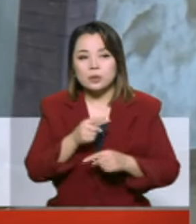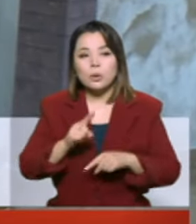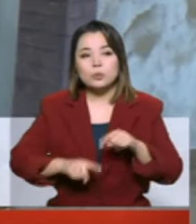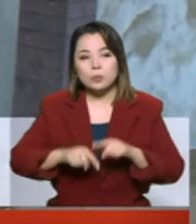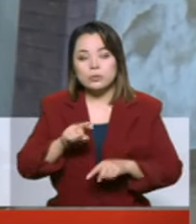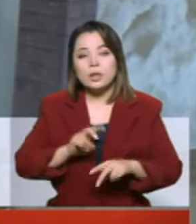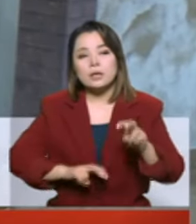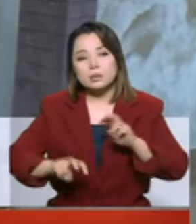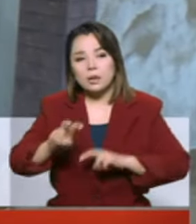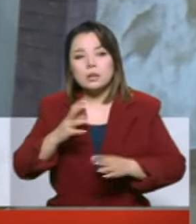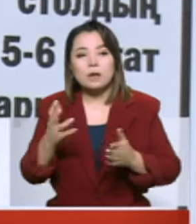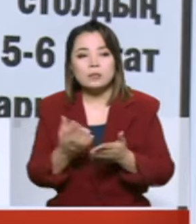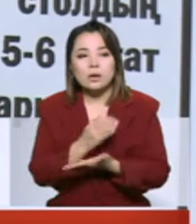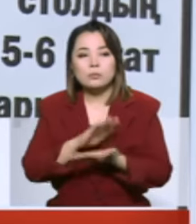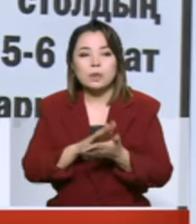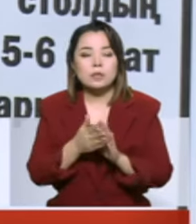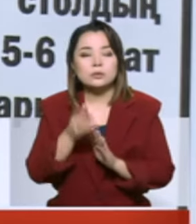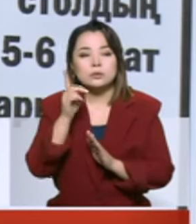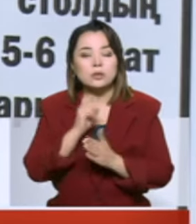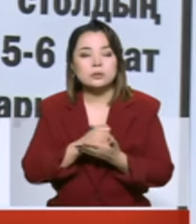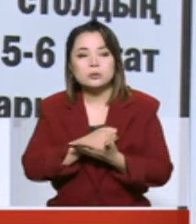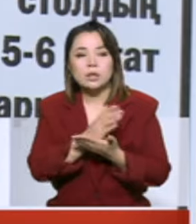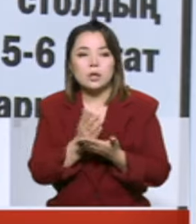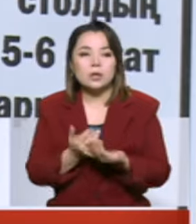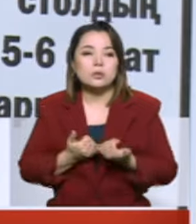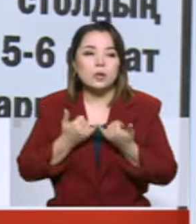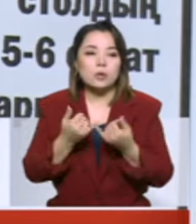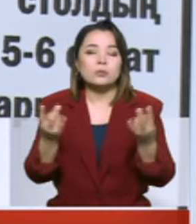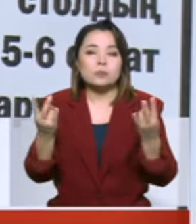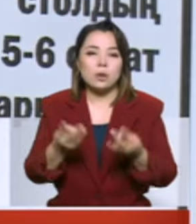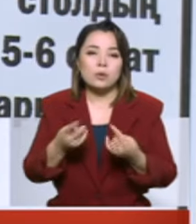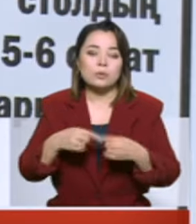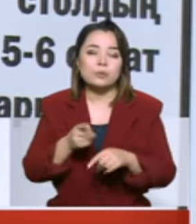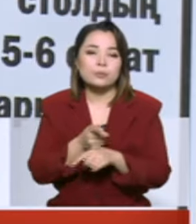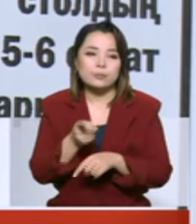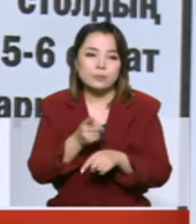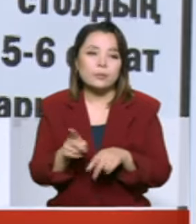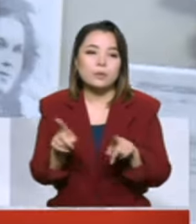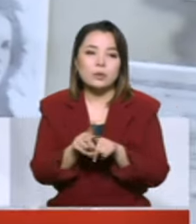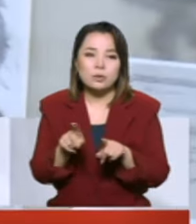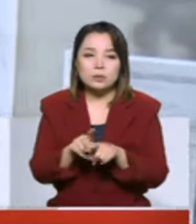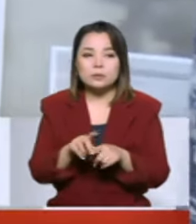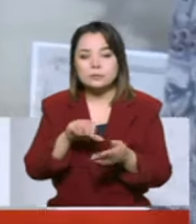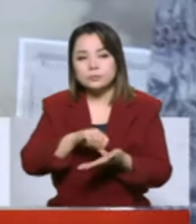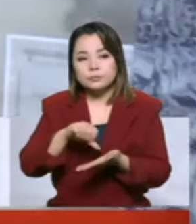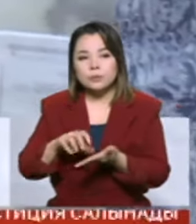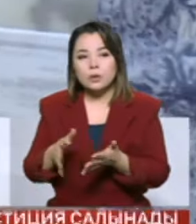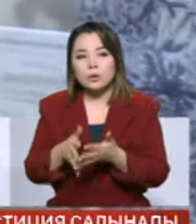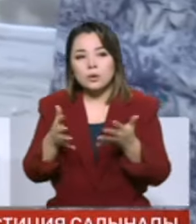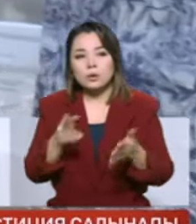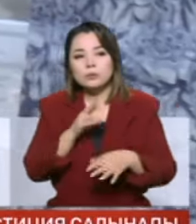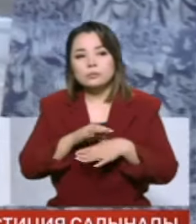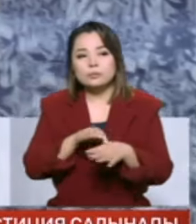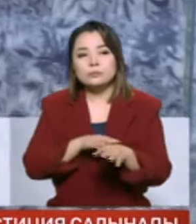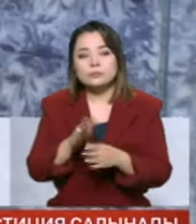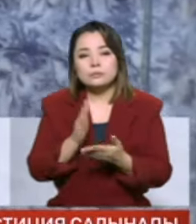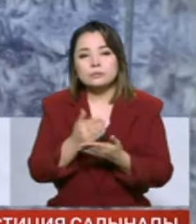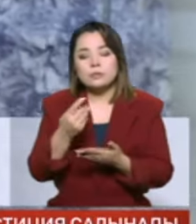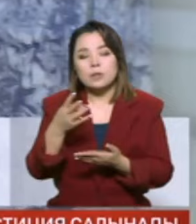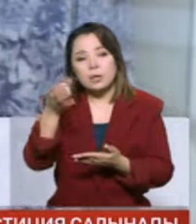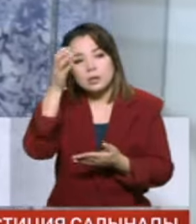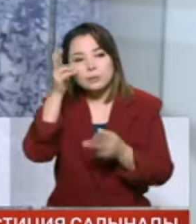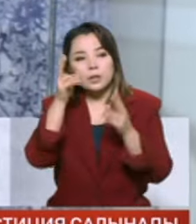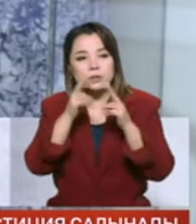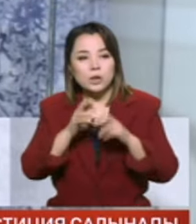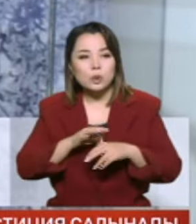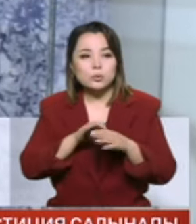туған-туысқан іздеп табалатын жағдайға жеткізу қажет. Қазір қуғын-сүргін құрбандарына қатысты ауқымды жұмыстар жүріп жатыр. Бірнеше ғылыми